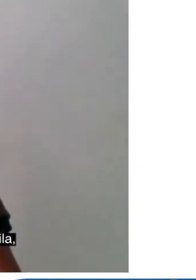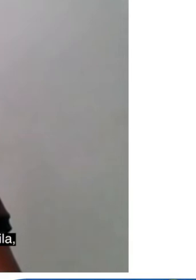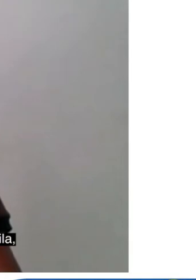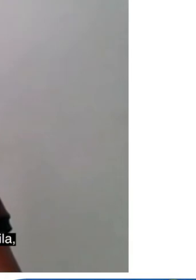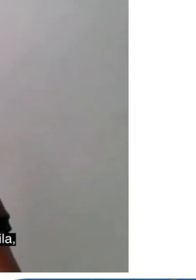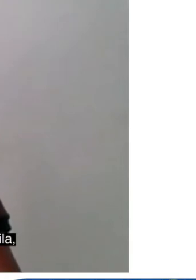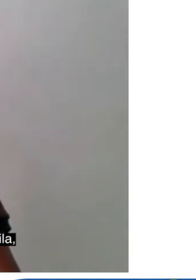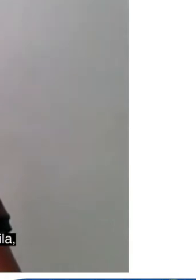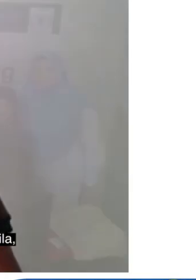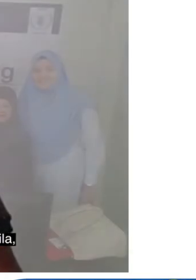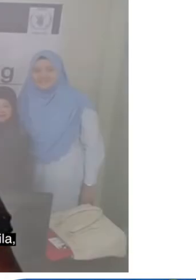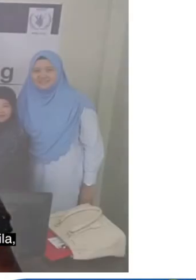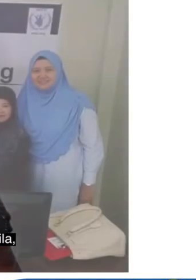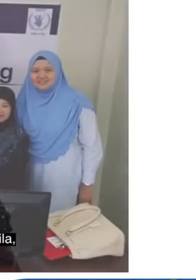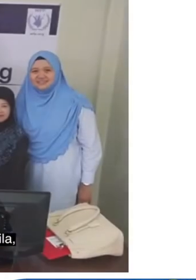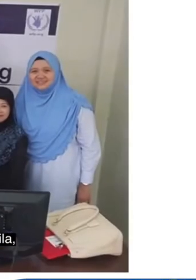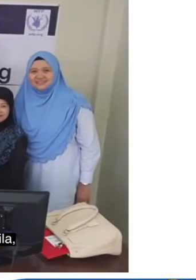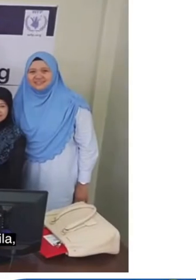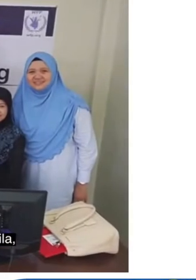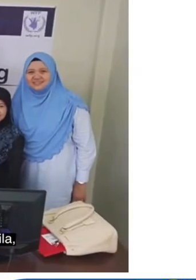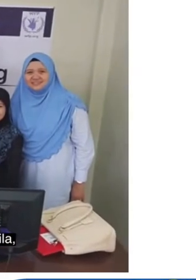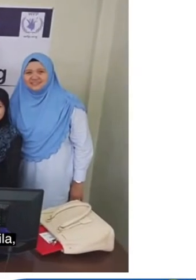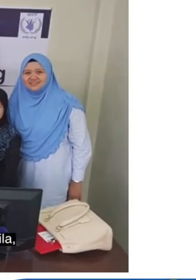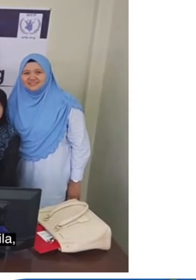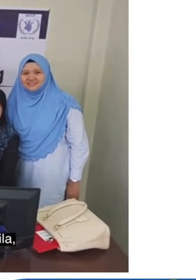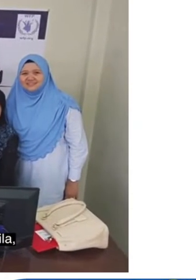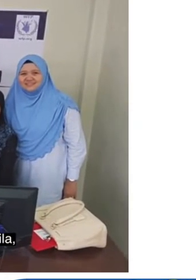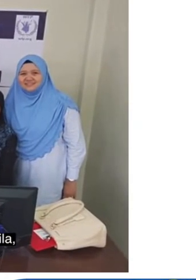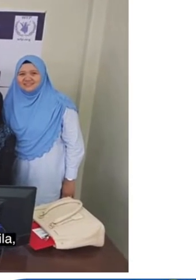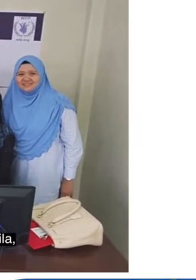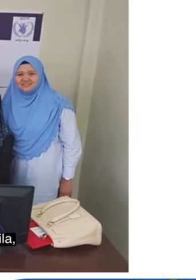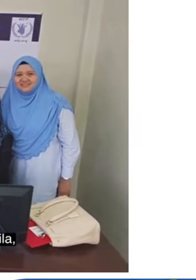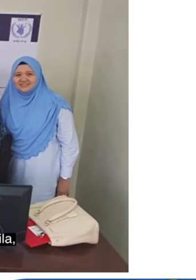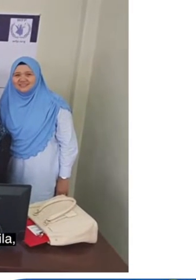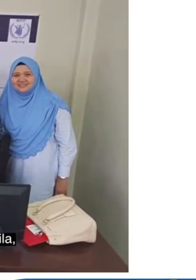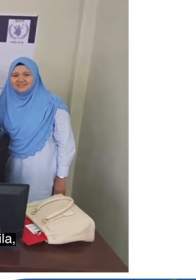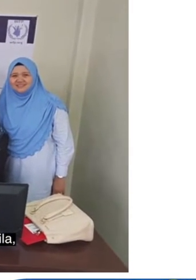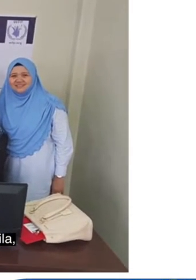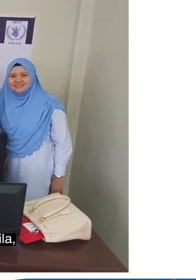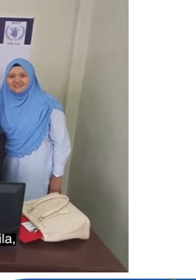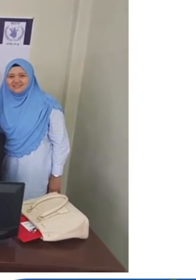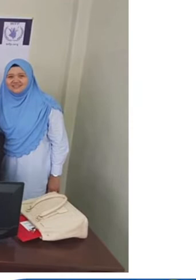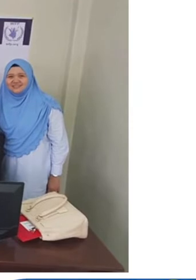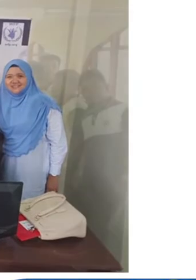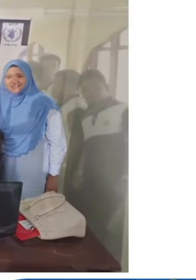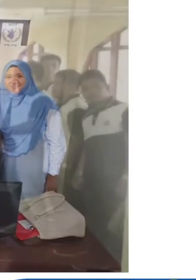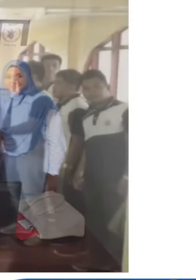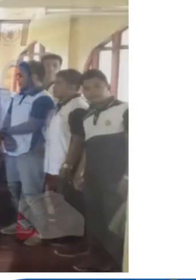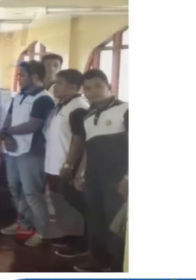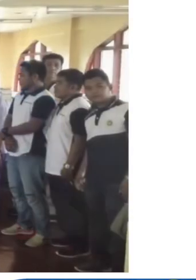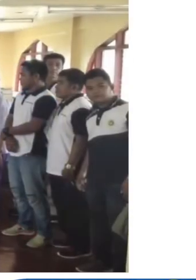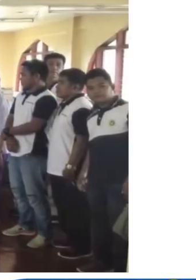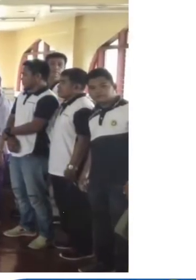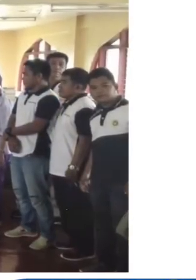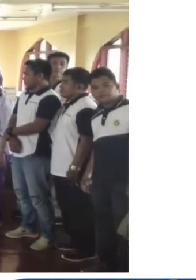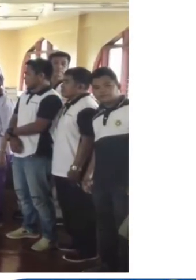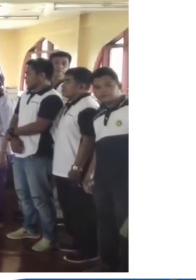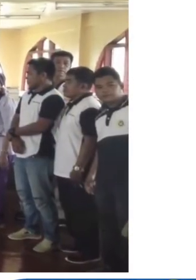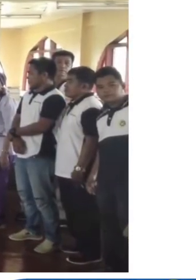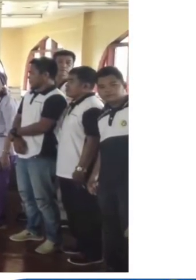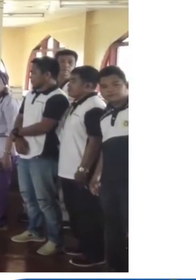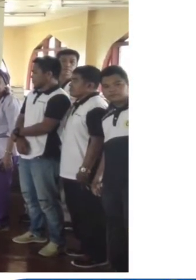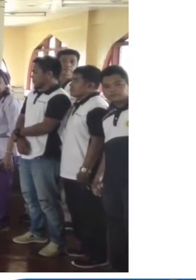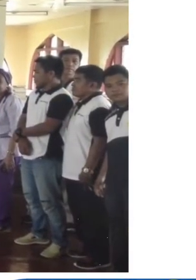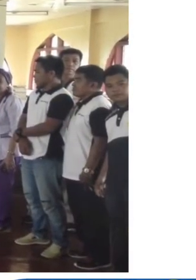nahihirapan sa paghahanap ng reference nila sa ano nandyan na kay Starbucks. So with this